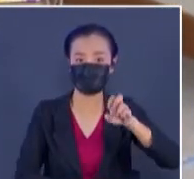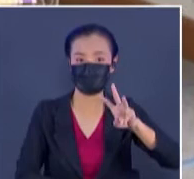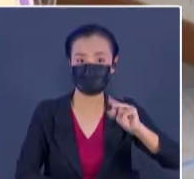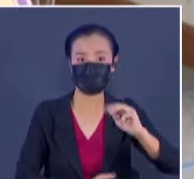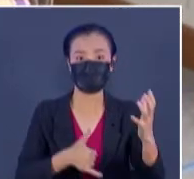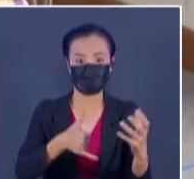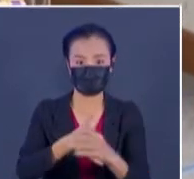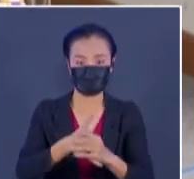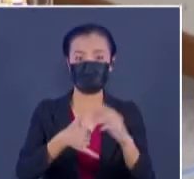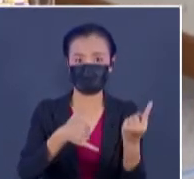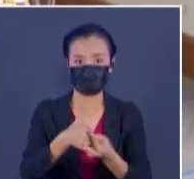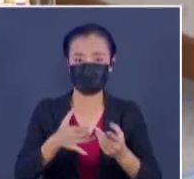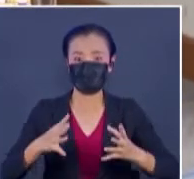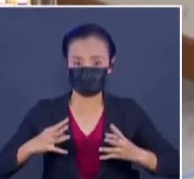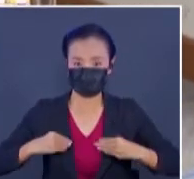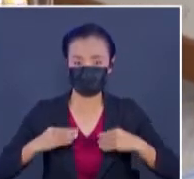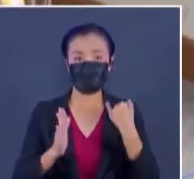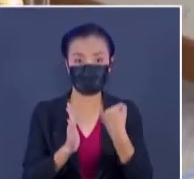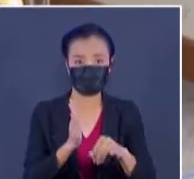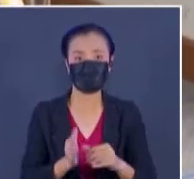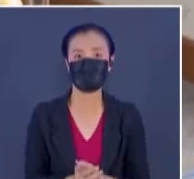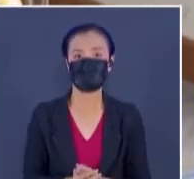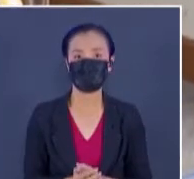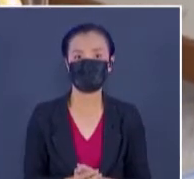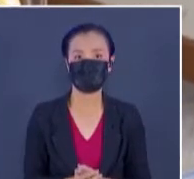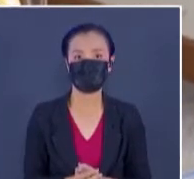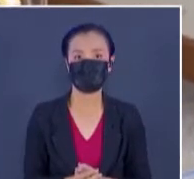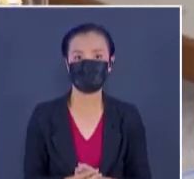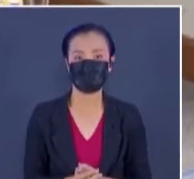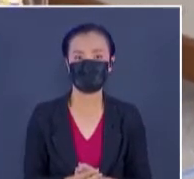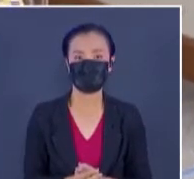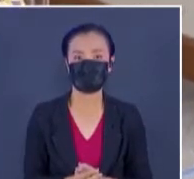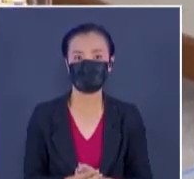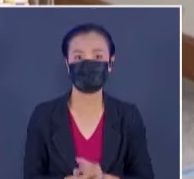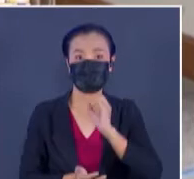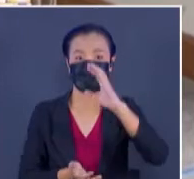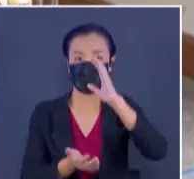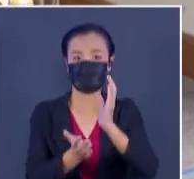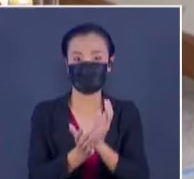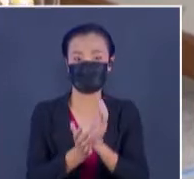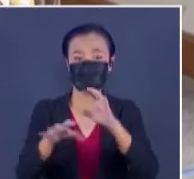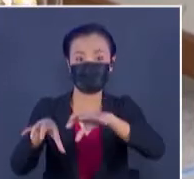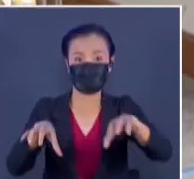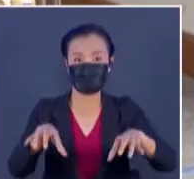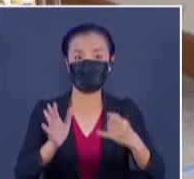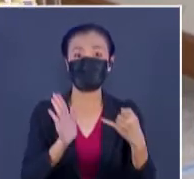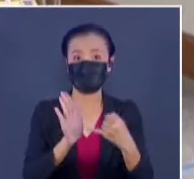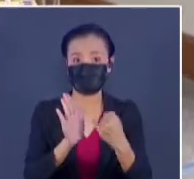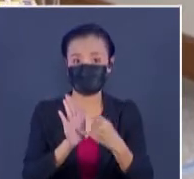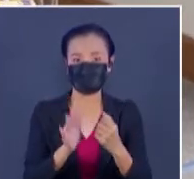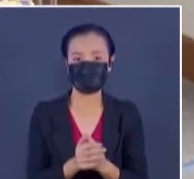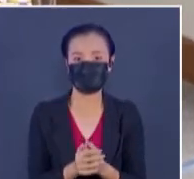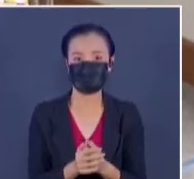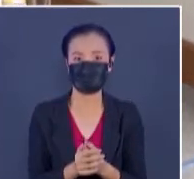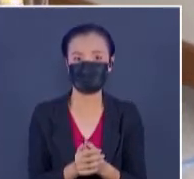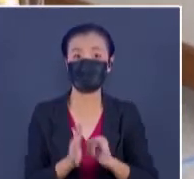เรียบร้อยนะครับผู้ต้องหาก็รับสารภาพในประเด็นที่เรื่องราวที่แจ้งความที่โรงพักอื่นเนี่ยเพื่อความสะดวกเนี่ยนะครับเดี๋ยวทางปจ.เ